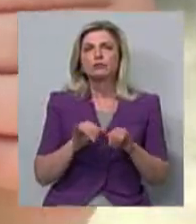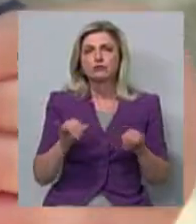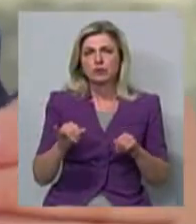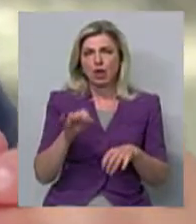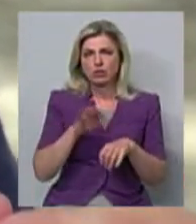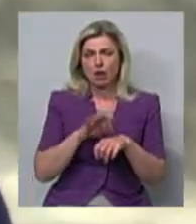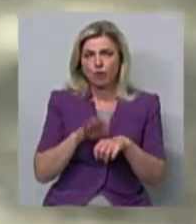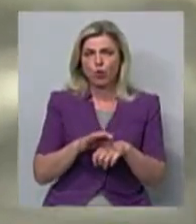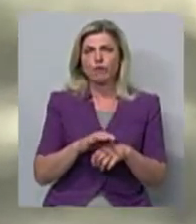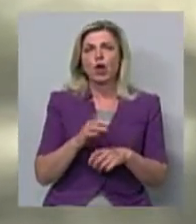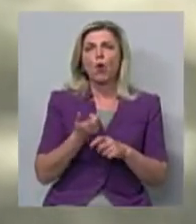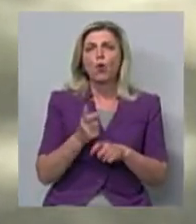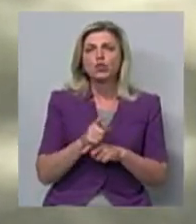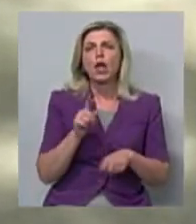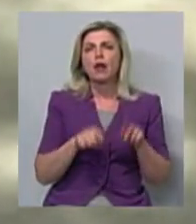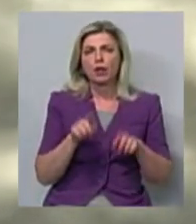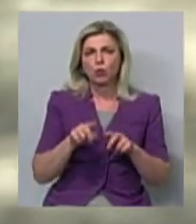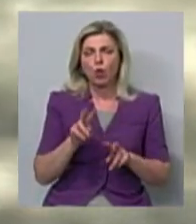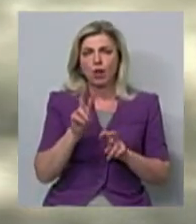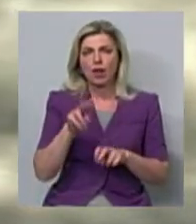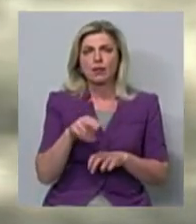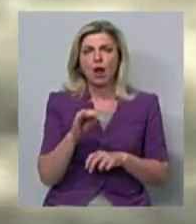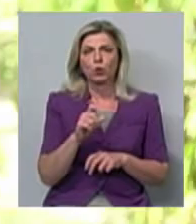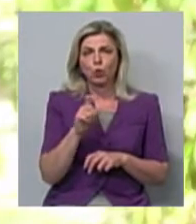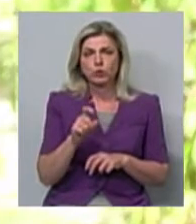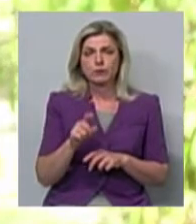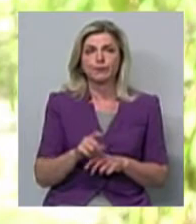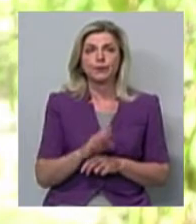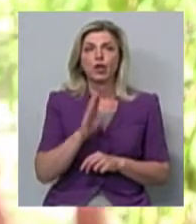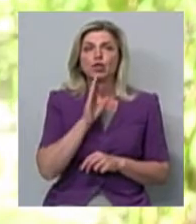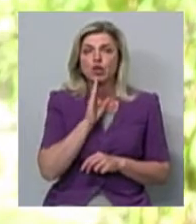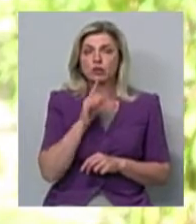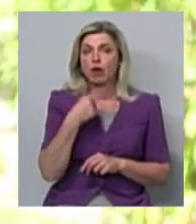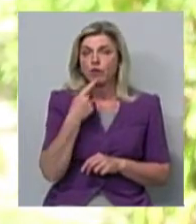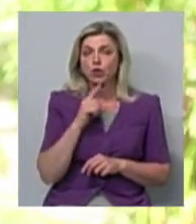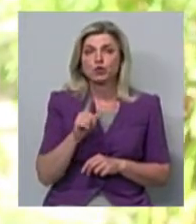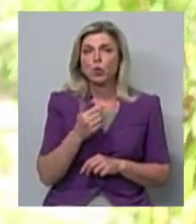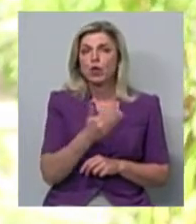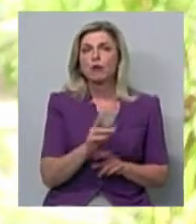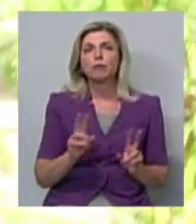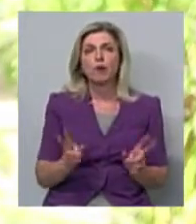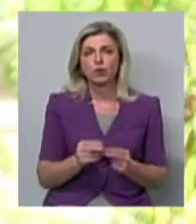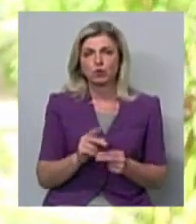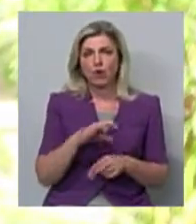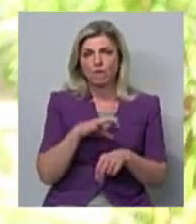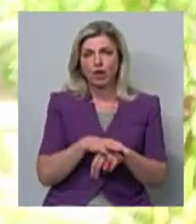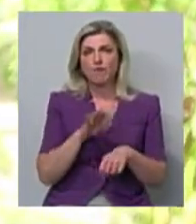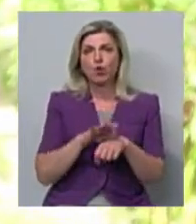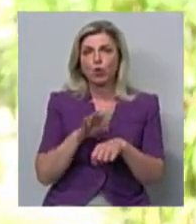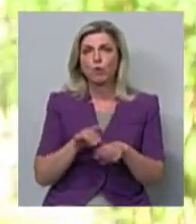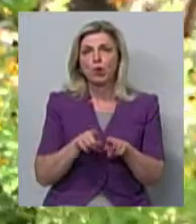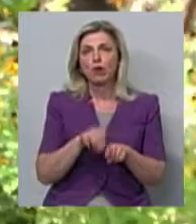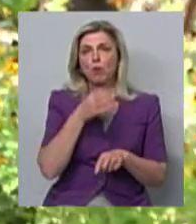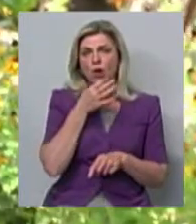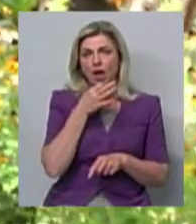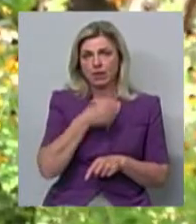захворювання. Найчастіше в Україні діагноз дітям ставлять після 6 років. Ліна Шинкарук говорить, їм просто пощастило виявити хворобу в такому ранньому